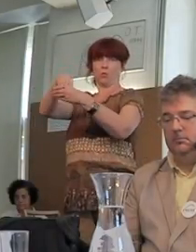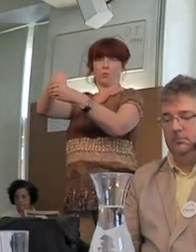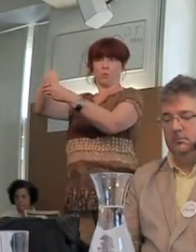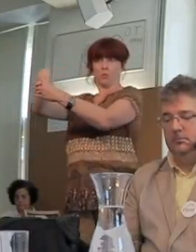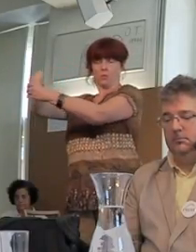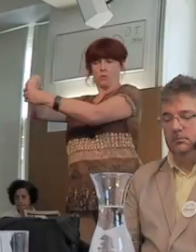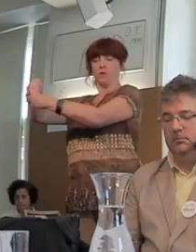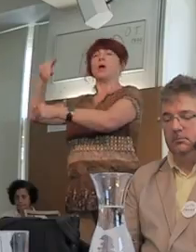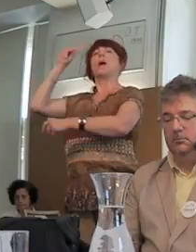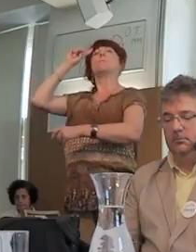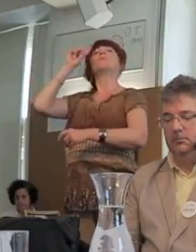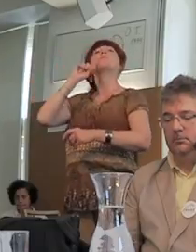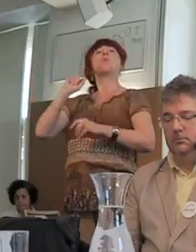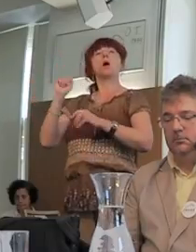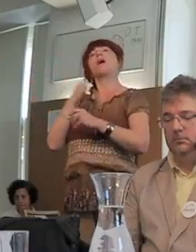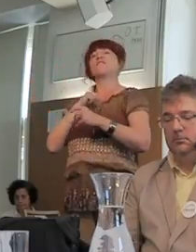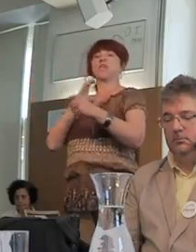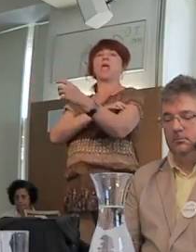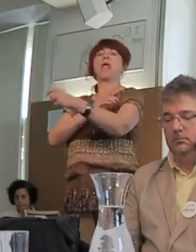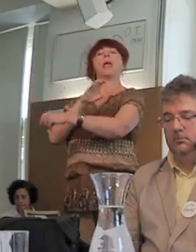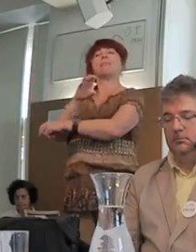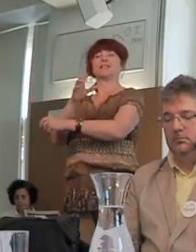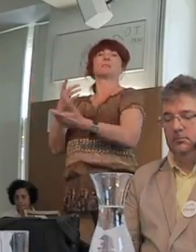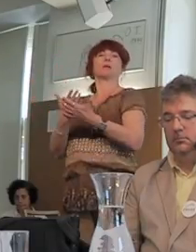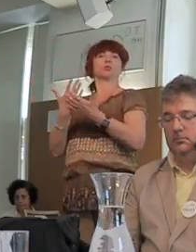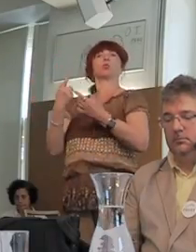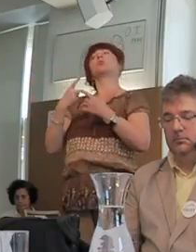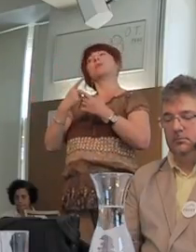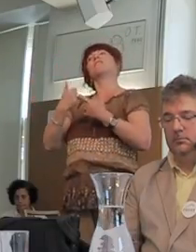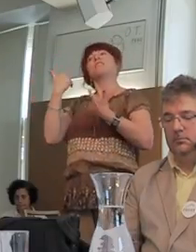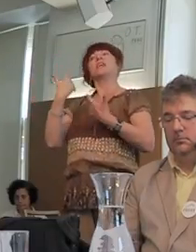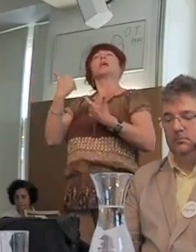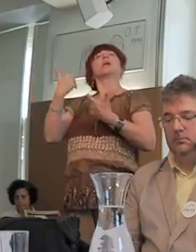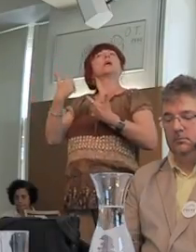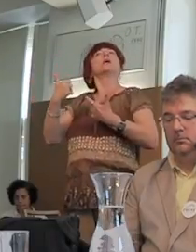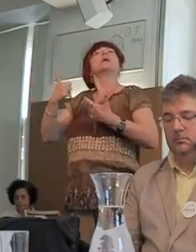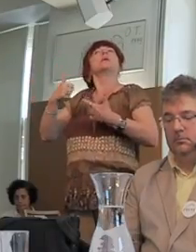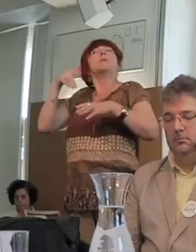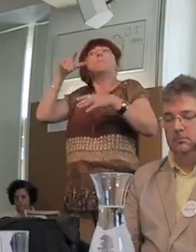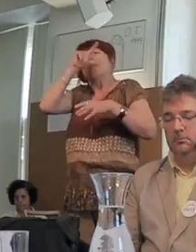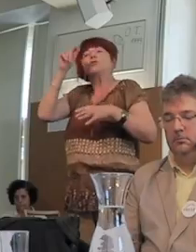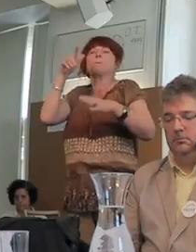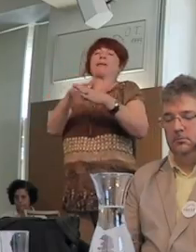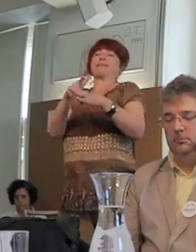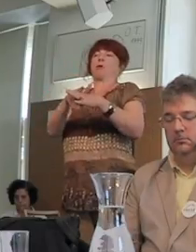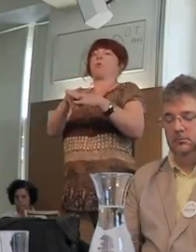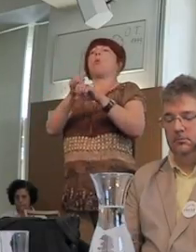diese Emanzipation von behinderten Menschen, bis sie freimachen von irgendwelchen Strukturen und